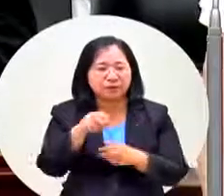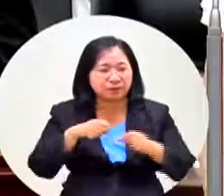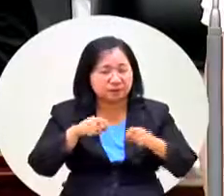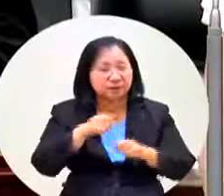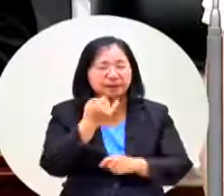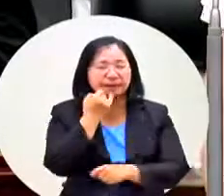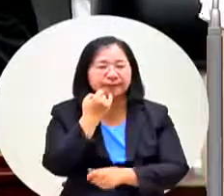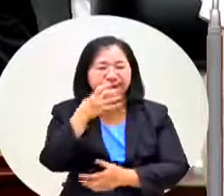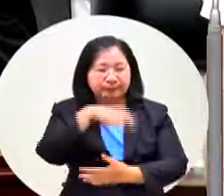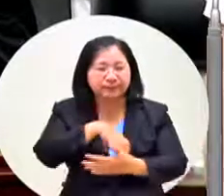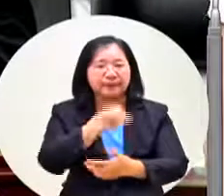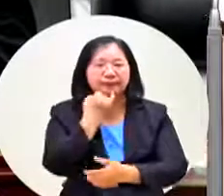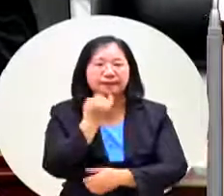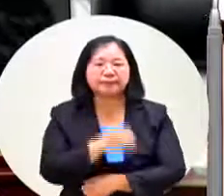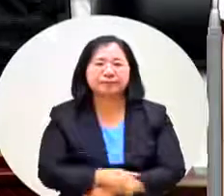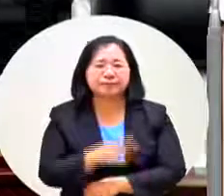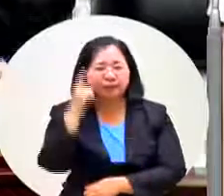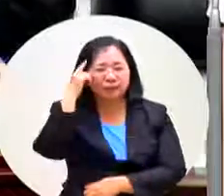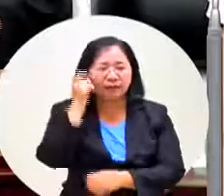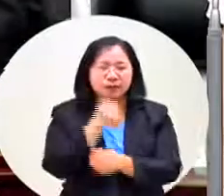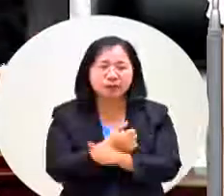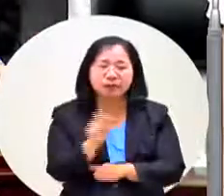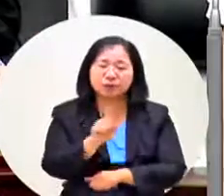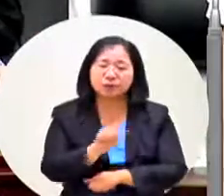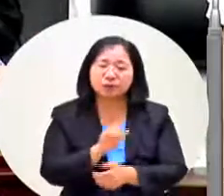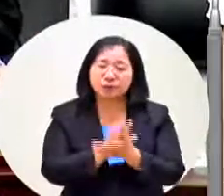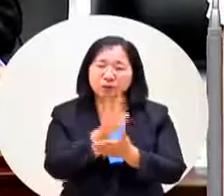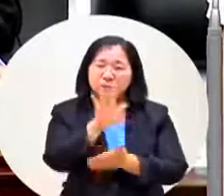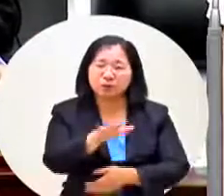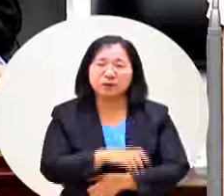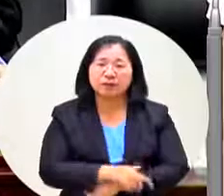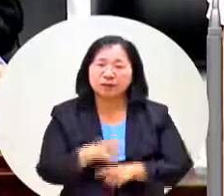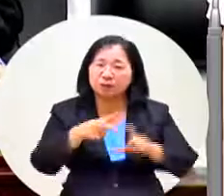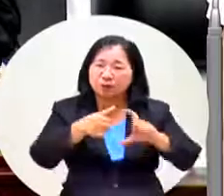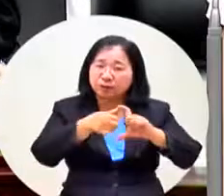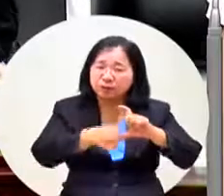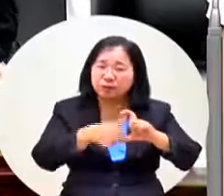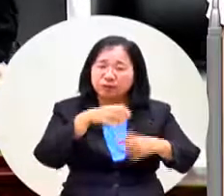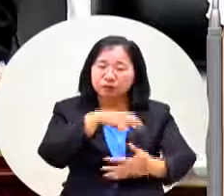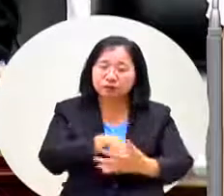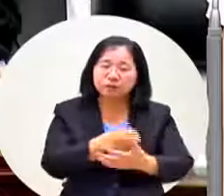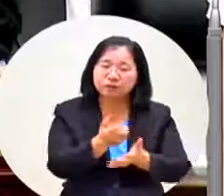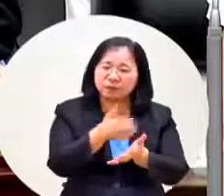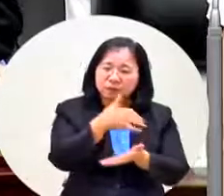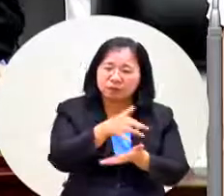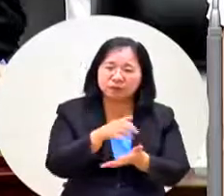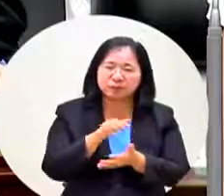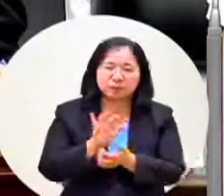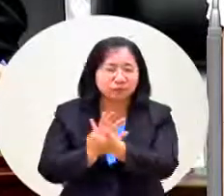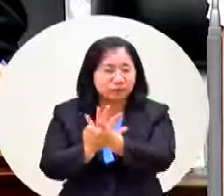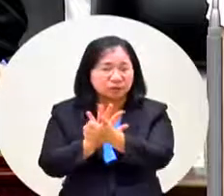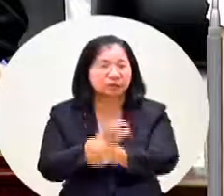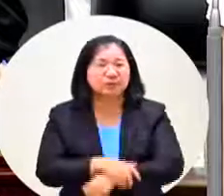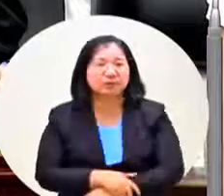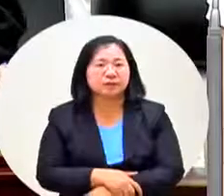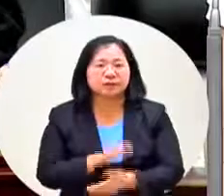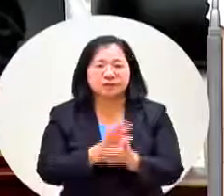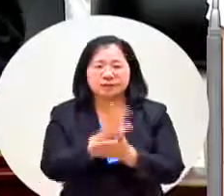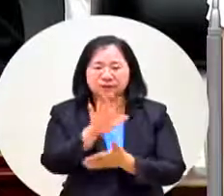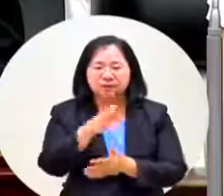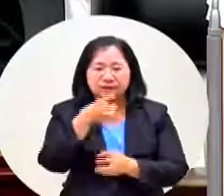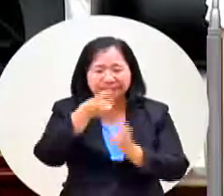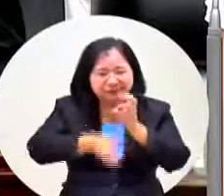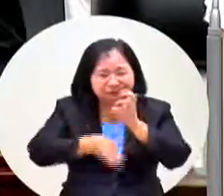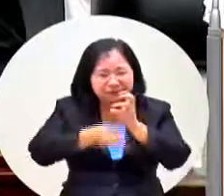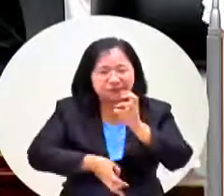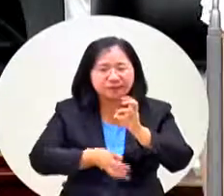是1800平左右。但是消防局大概惊需要500平俩，所以当提来用这个做消防